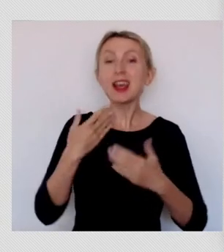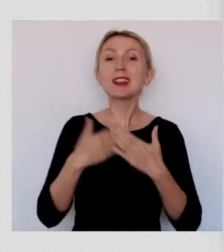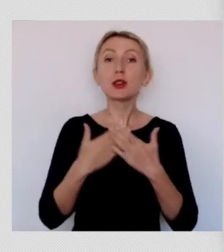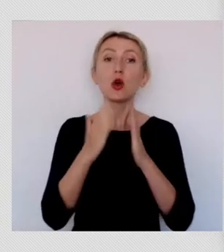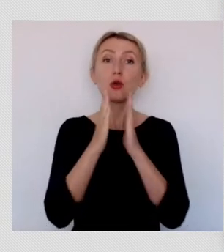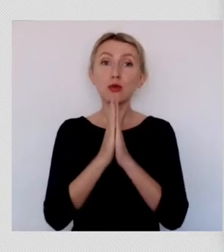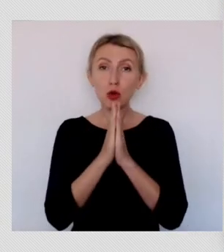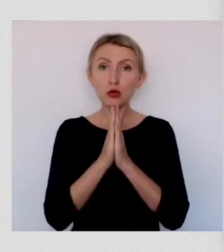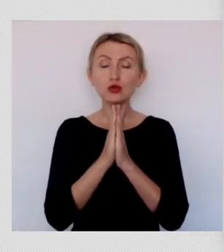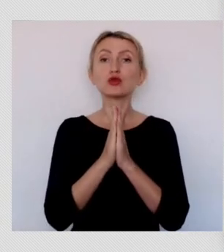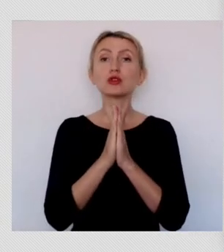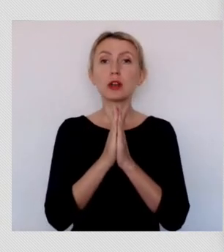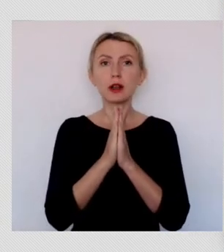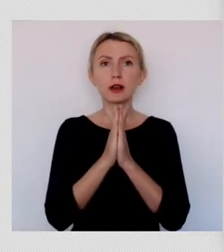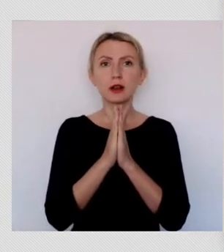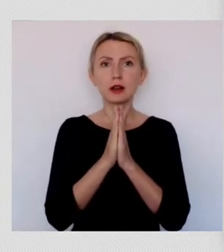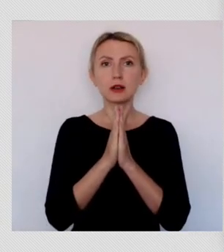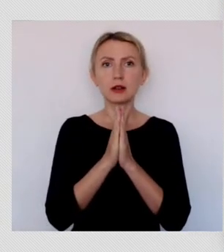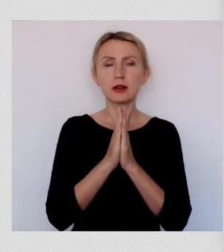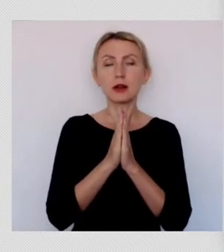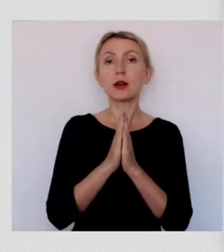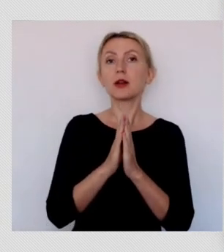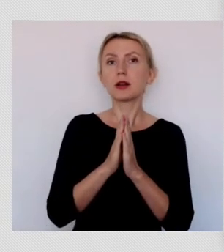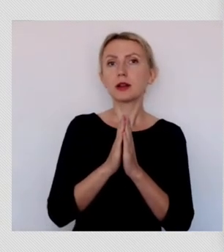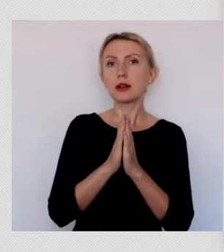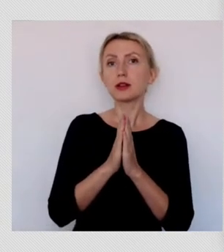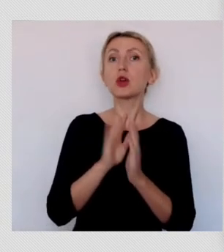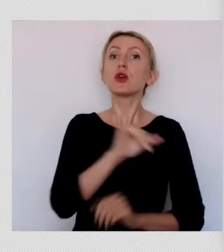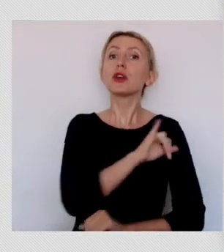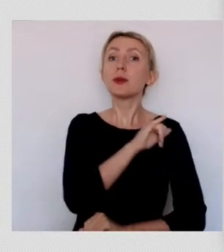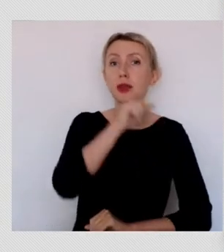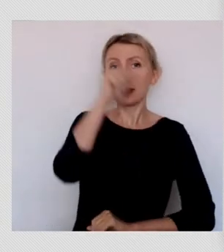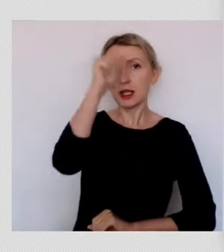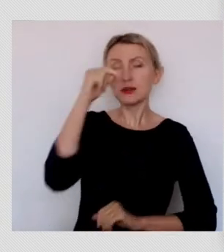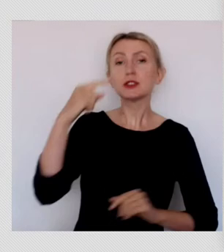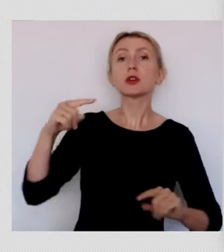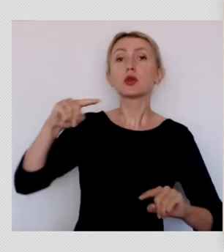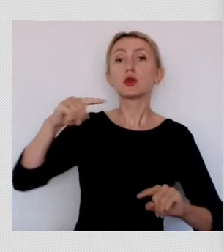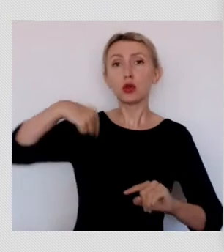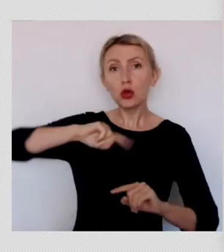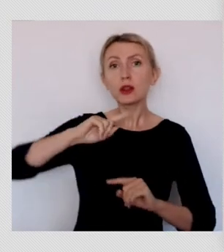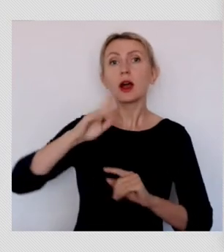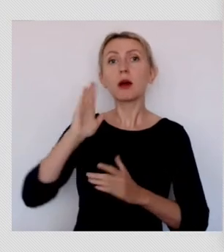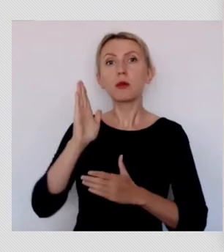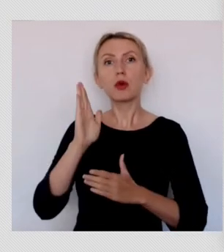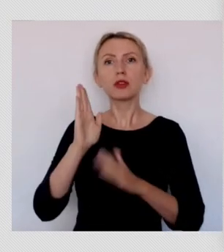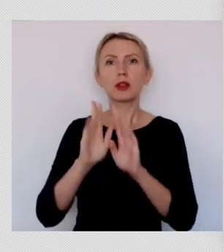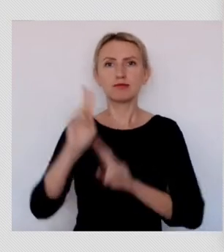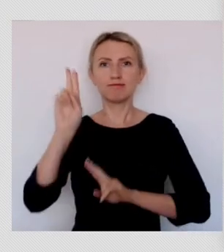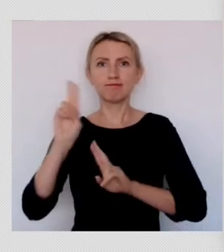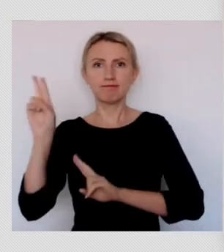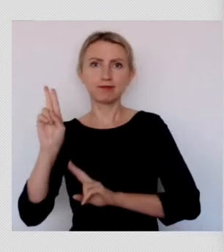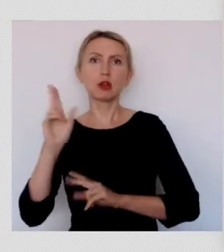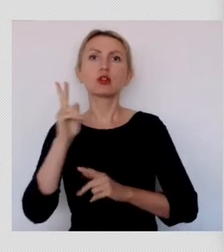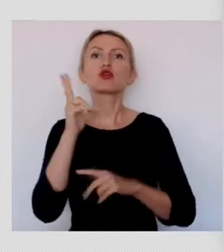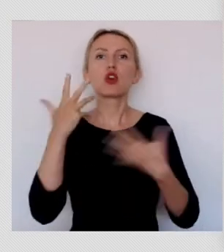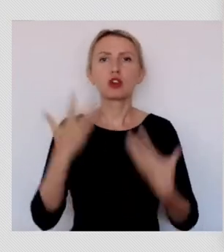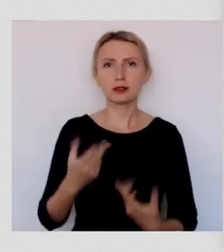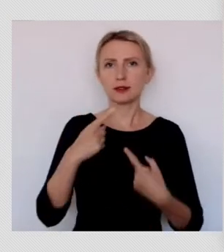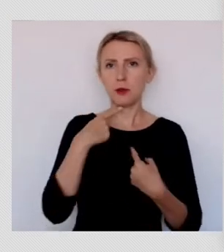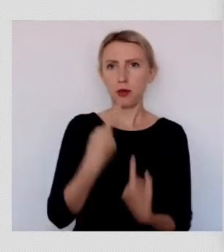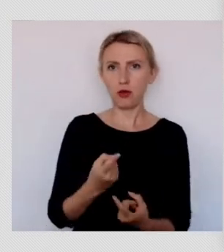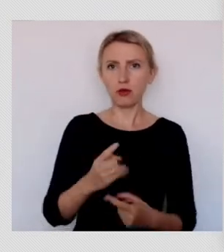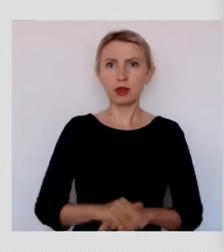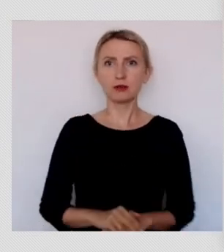o stawianie koziołków po pierwsze do imieniem i nazwiskiem do nas, ale później do góry, kto zechce zabrać głos. Będziemy mieli